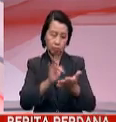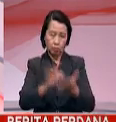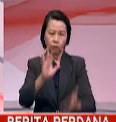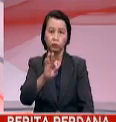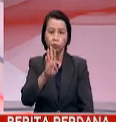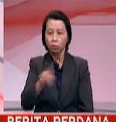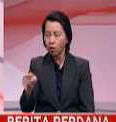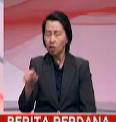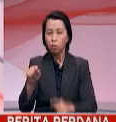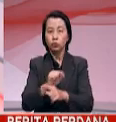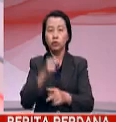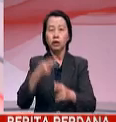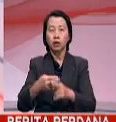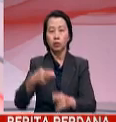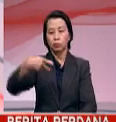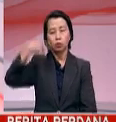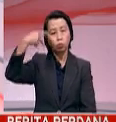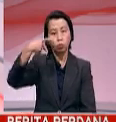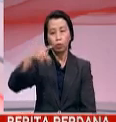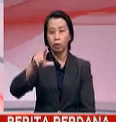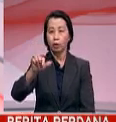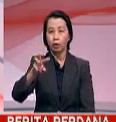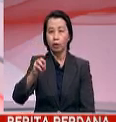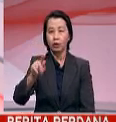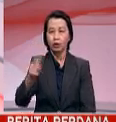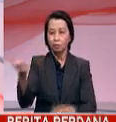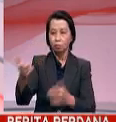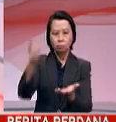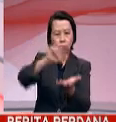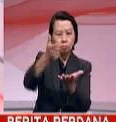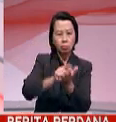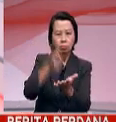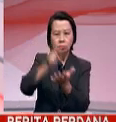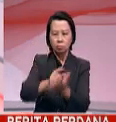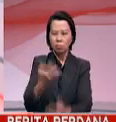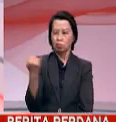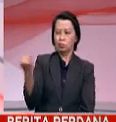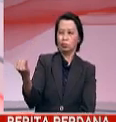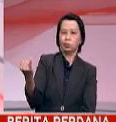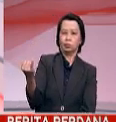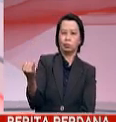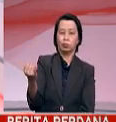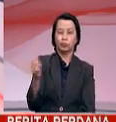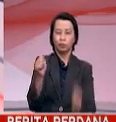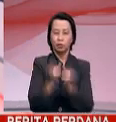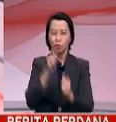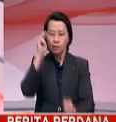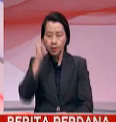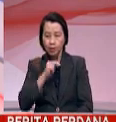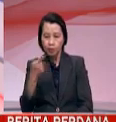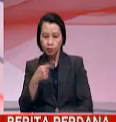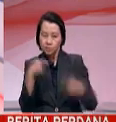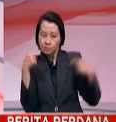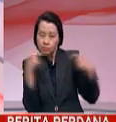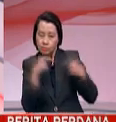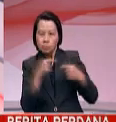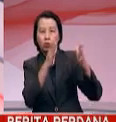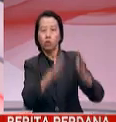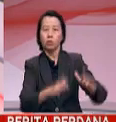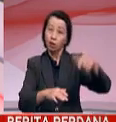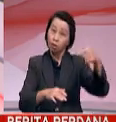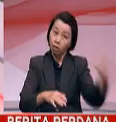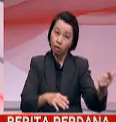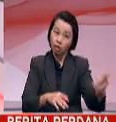Facebook menggunakan nama Puan Linda secara memuat naik hantaran yang jelek sifatnya dengan niat untuk menyakiti hati orang